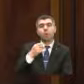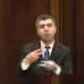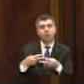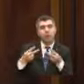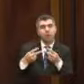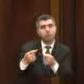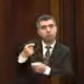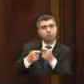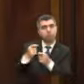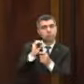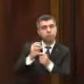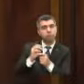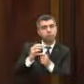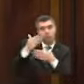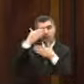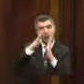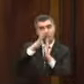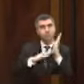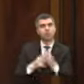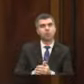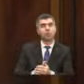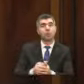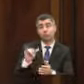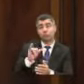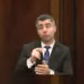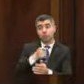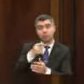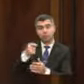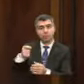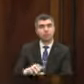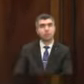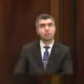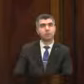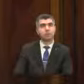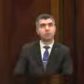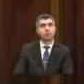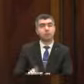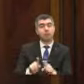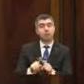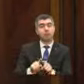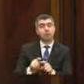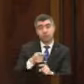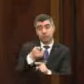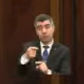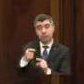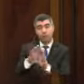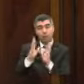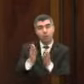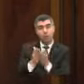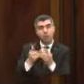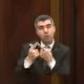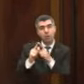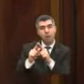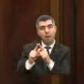الوطني؟ كيف يتم توزيعها؟ هذا التوزيع الذي أصطلح عليه مجموع